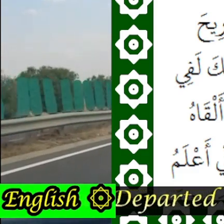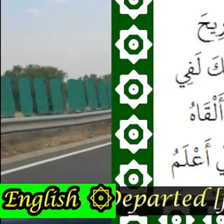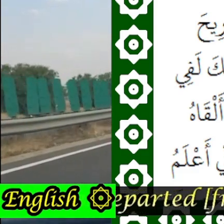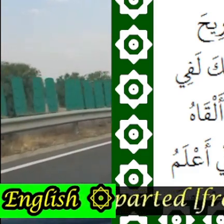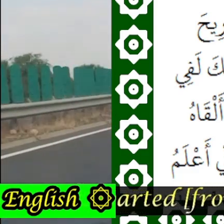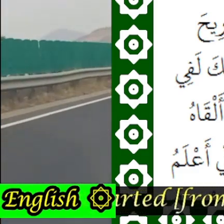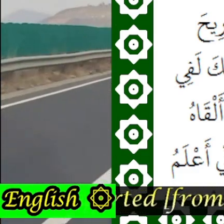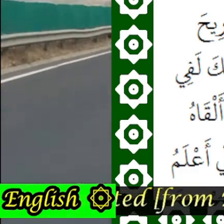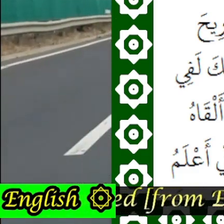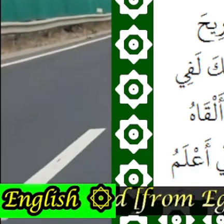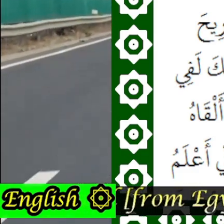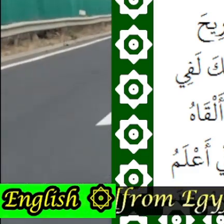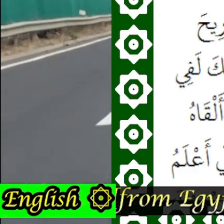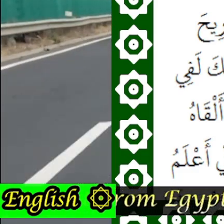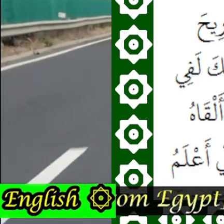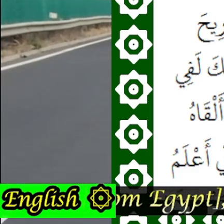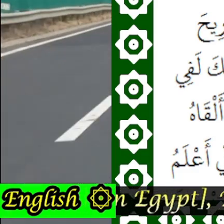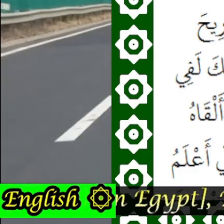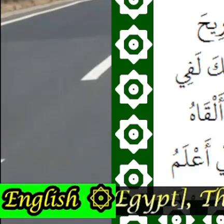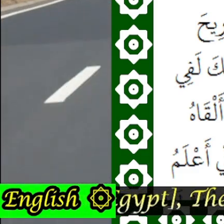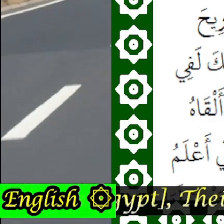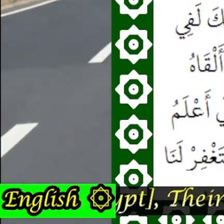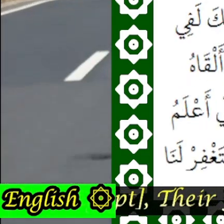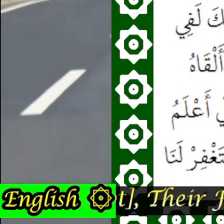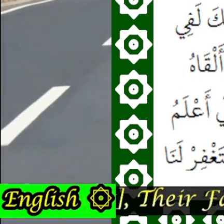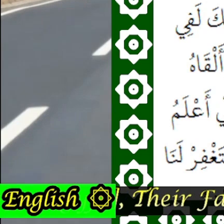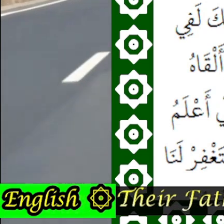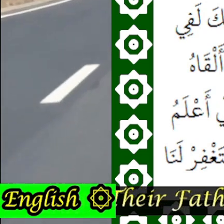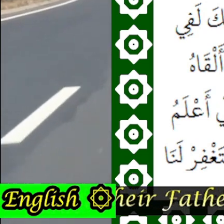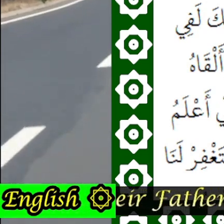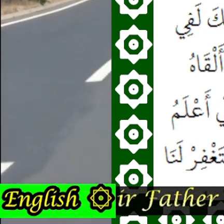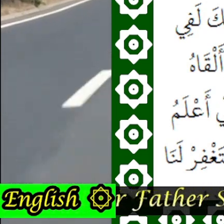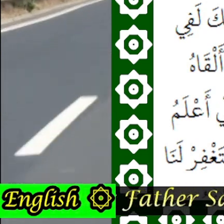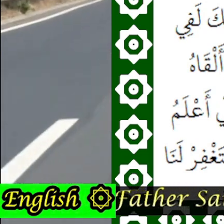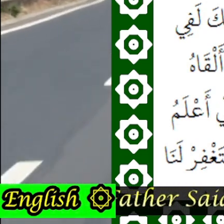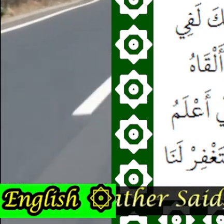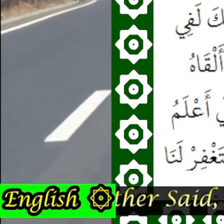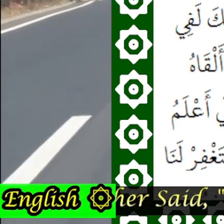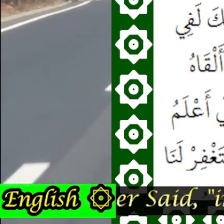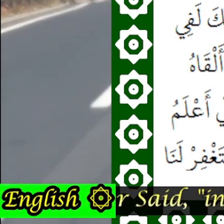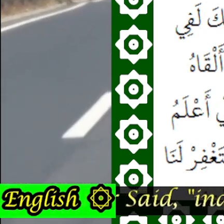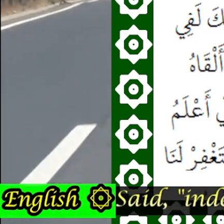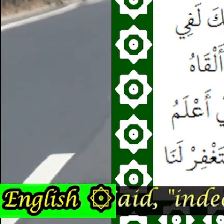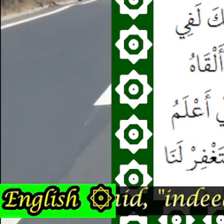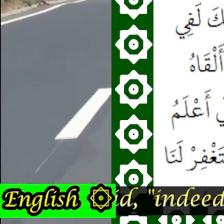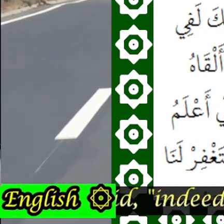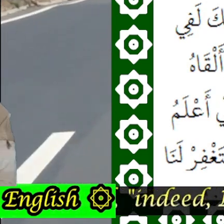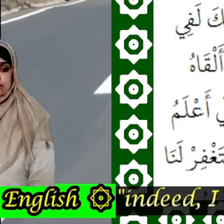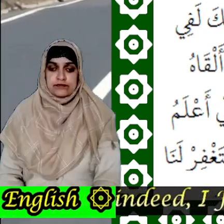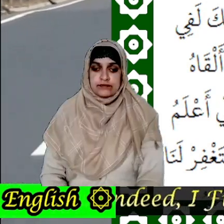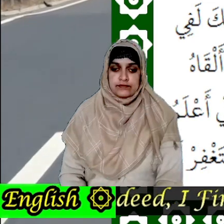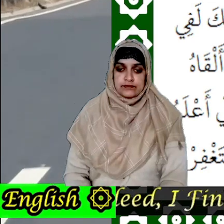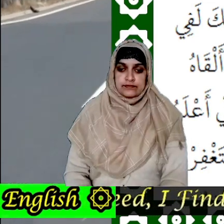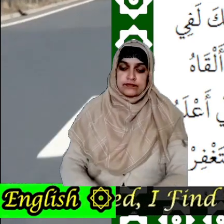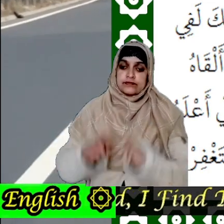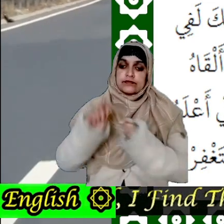قال ألم أقل لكم إني أعلم من الله ما